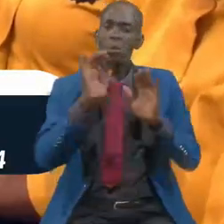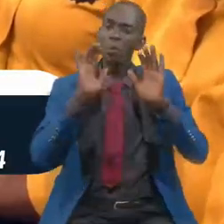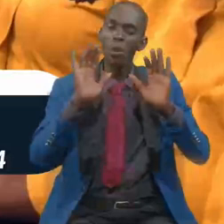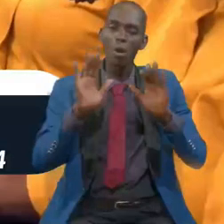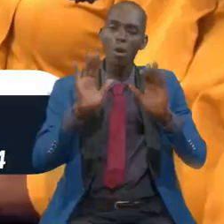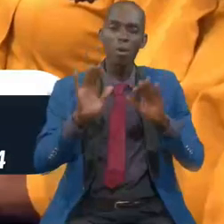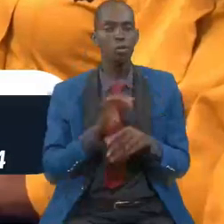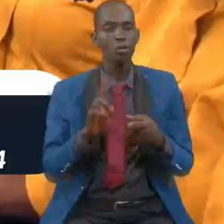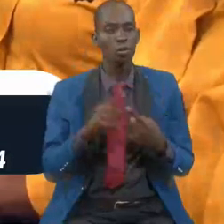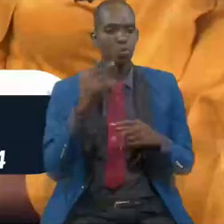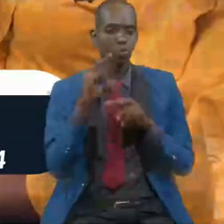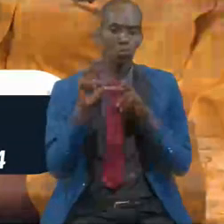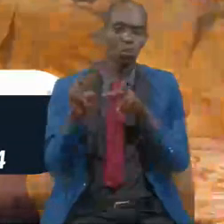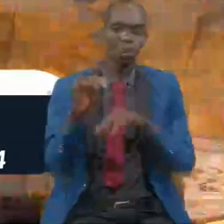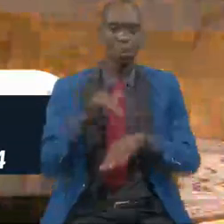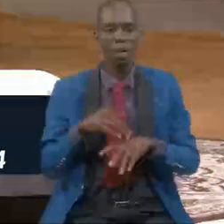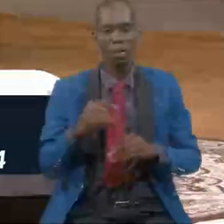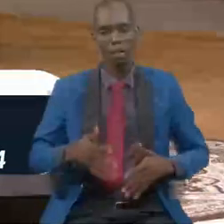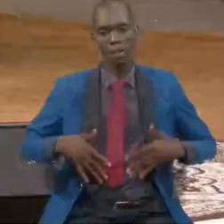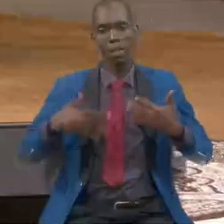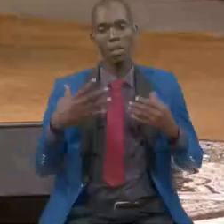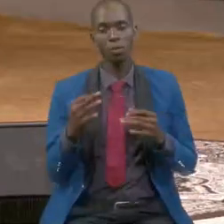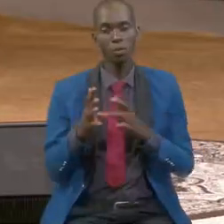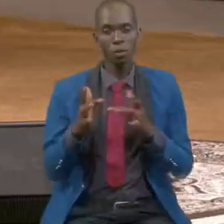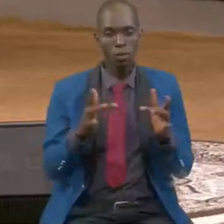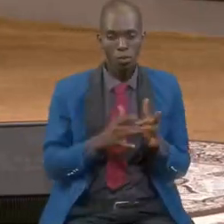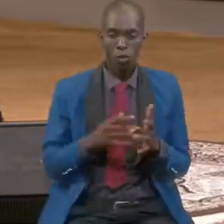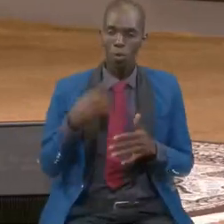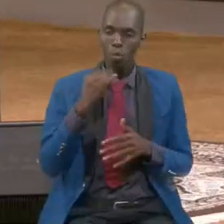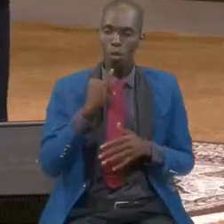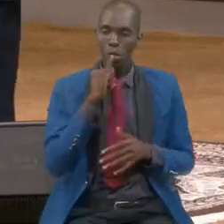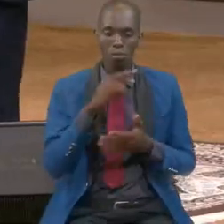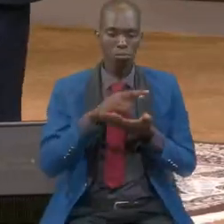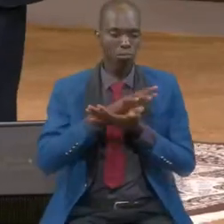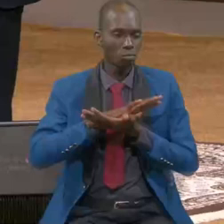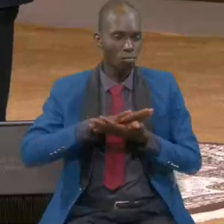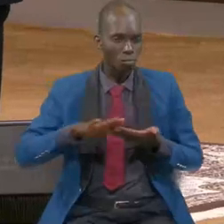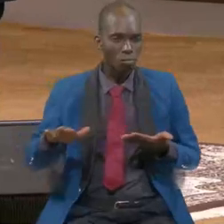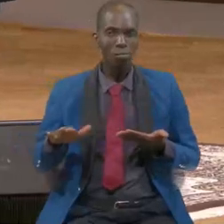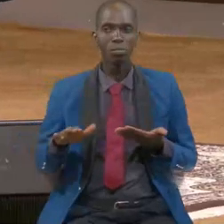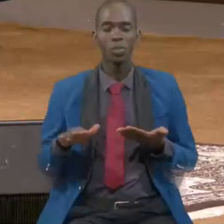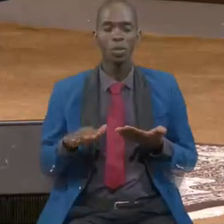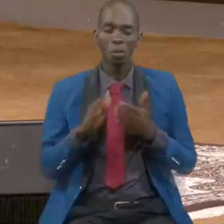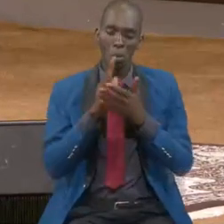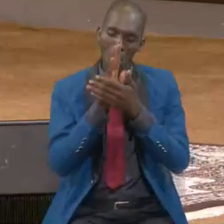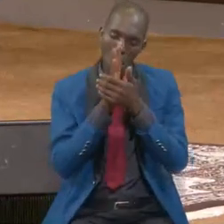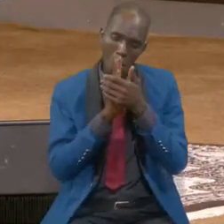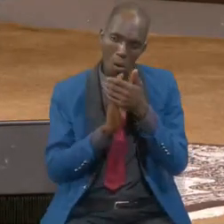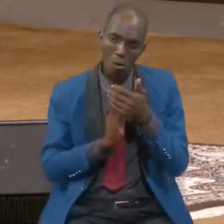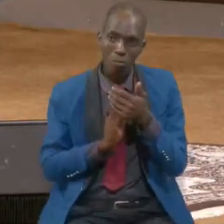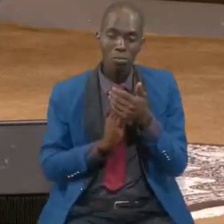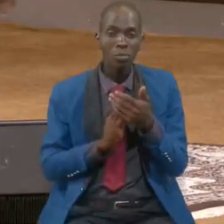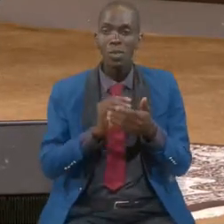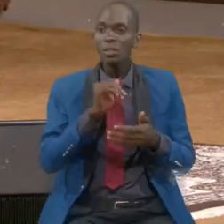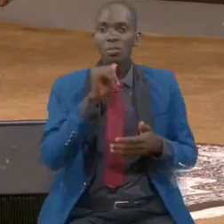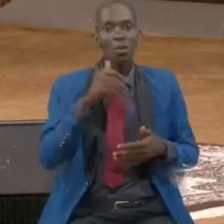C'est merveilleux de voir la vie de Jésus étant juste. Il a le